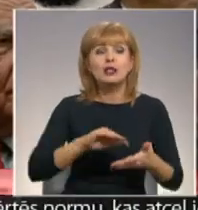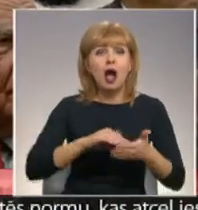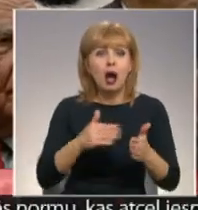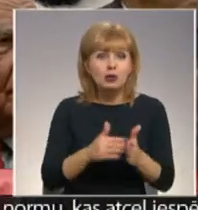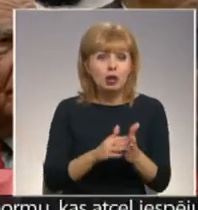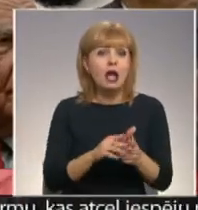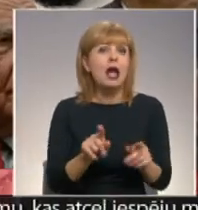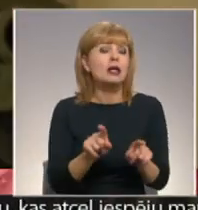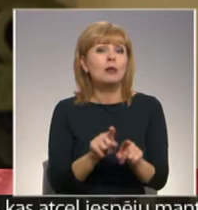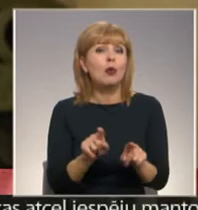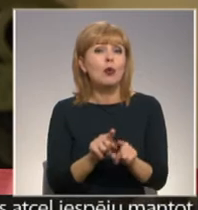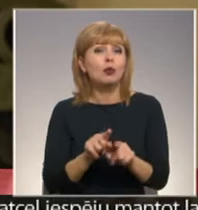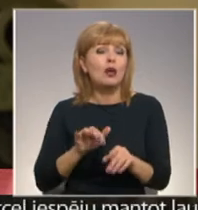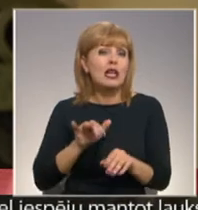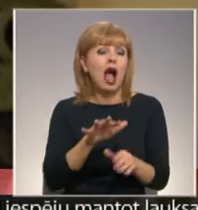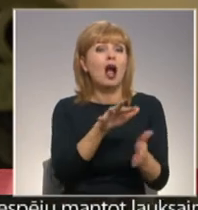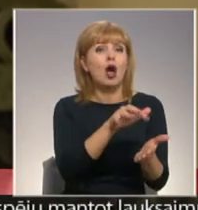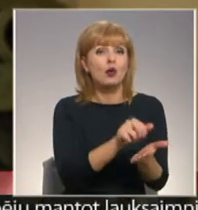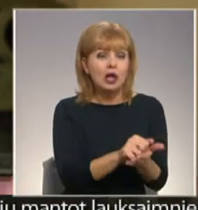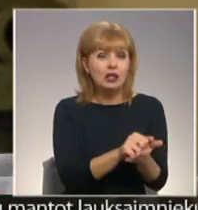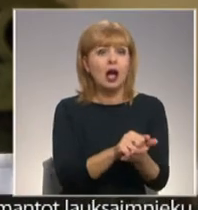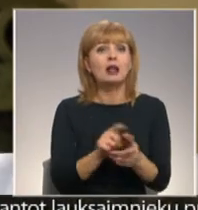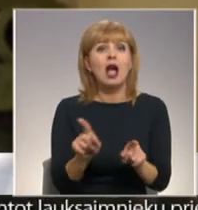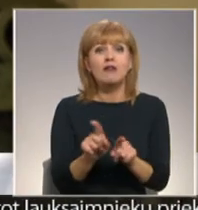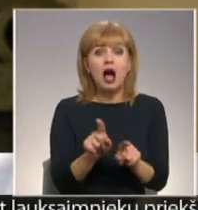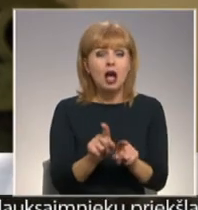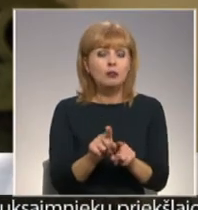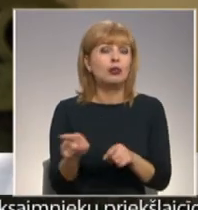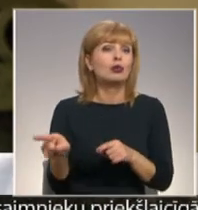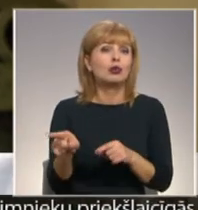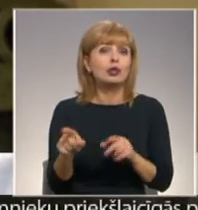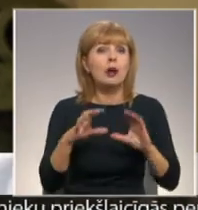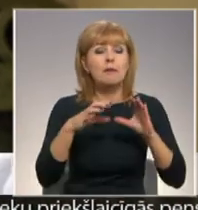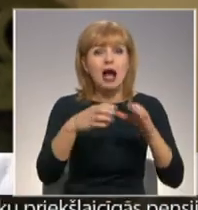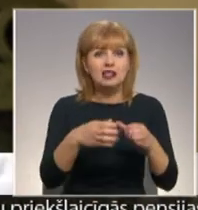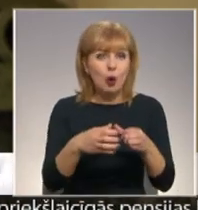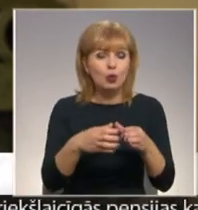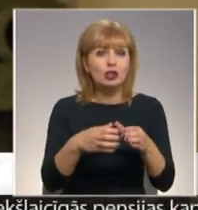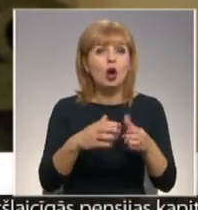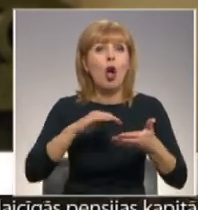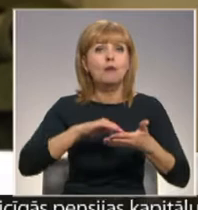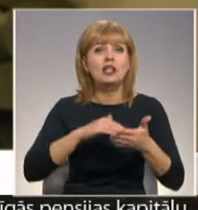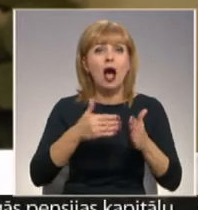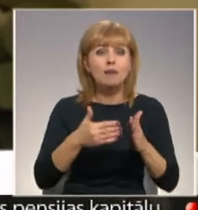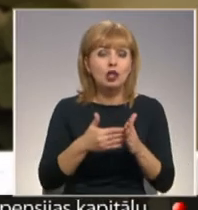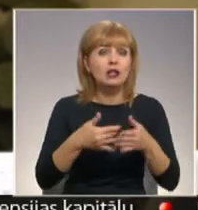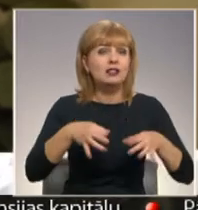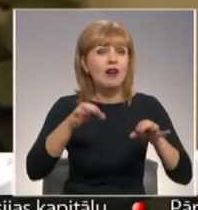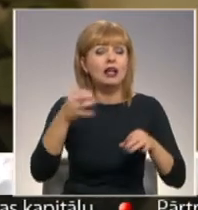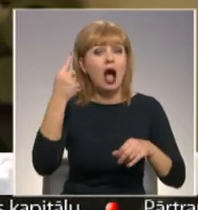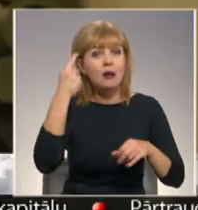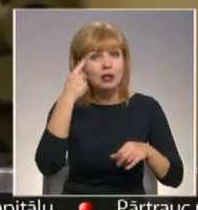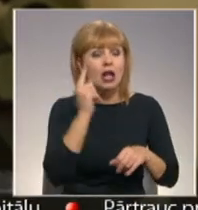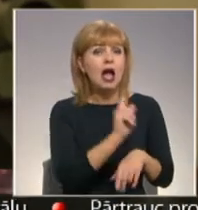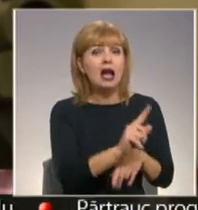jebkuru iekarotāju. Gribu sacīt, ka tieši šodien varbūt arī pasaules tādos globalizācijas apstākļos ir ārkārtīgi svarīgi apzināties, ka